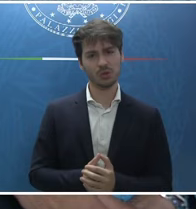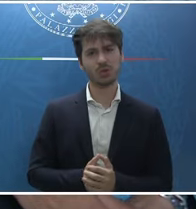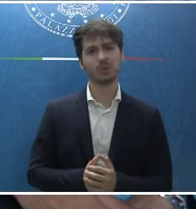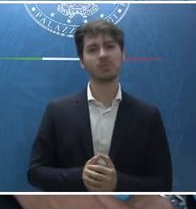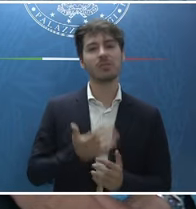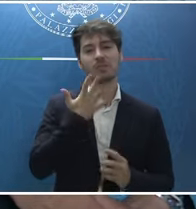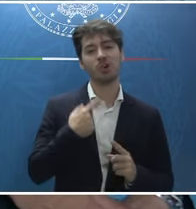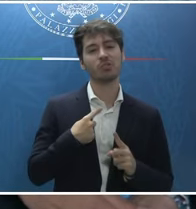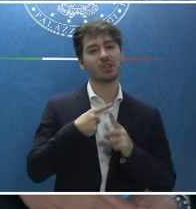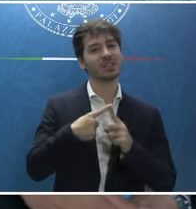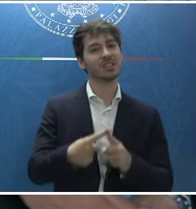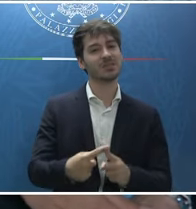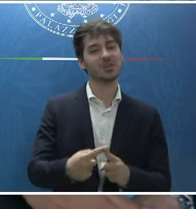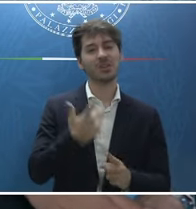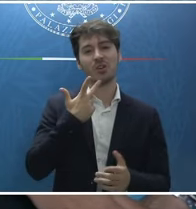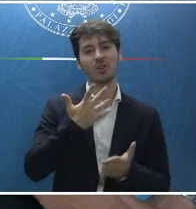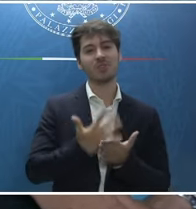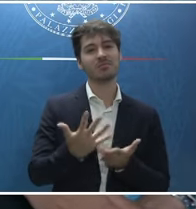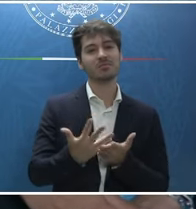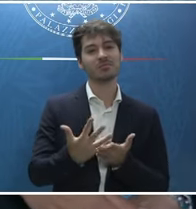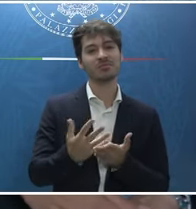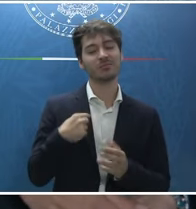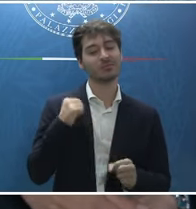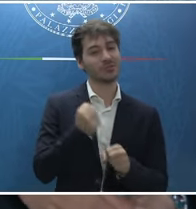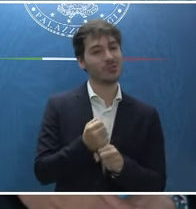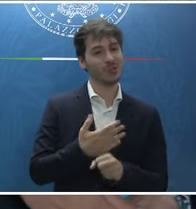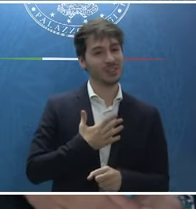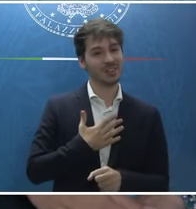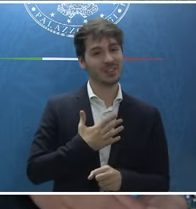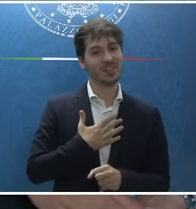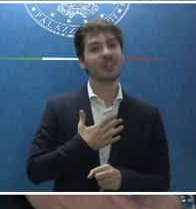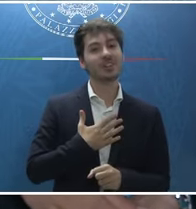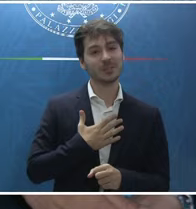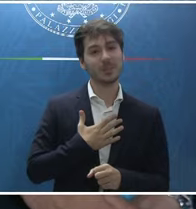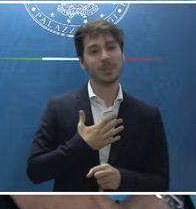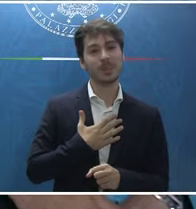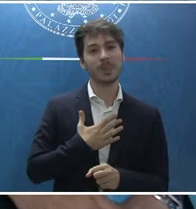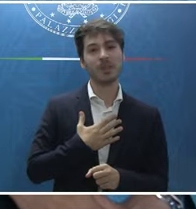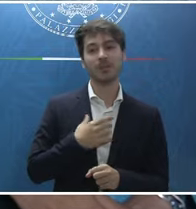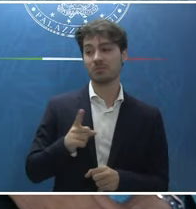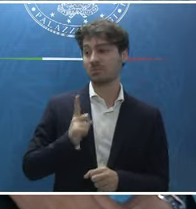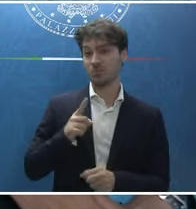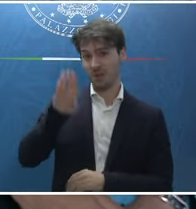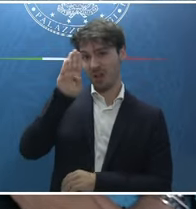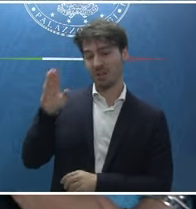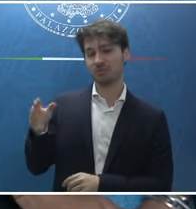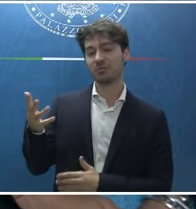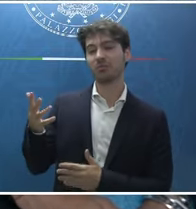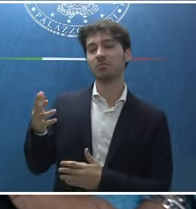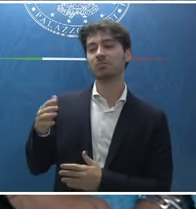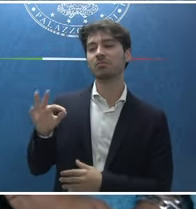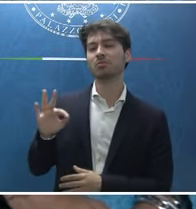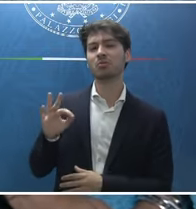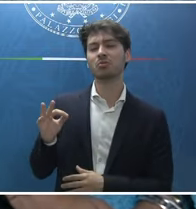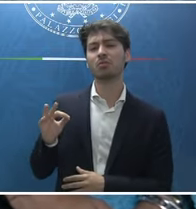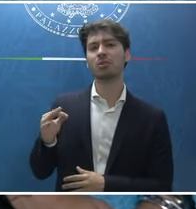la mia testimonianza raccontando questo aneddoto. E l'altro giorno il mio datore di lavoro mi ha fermato